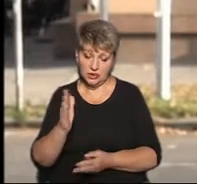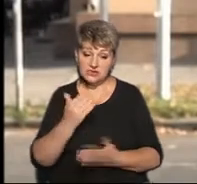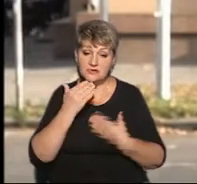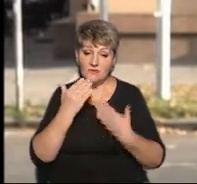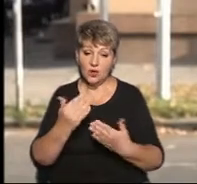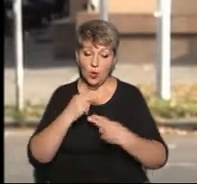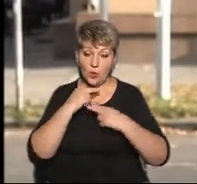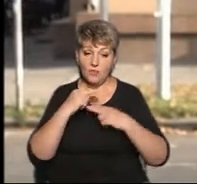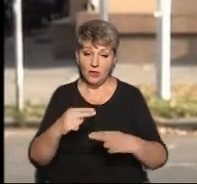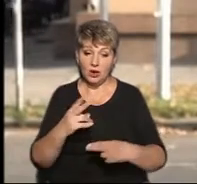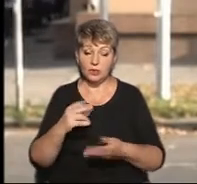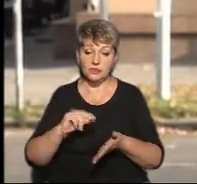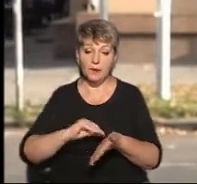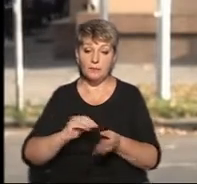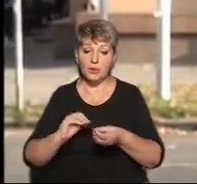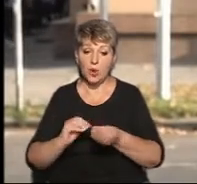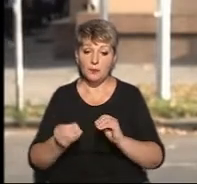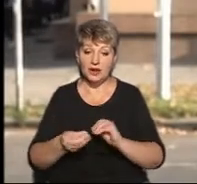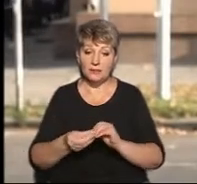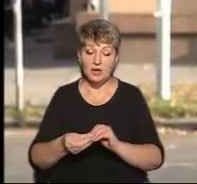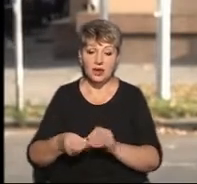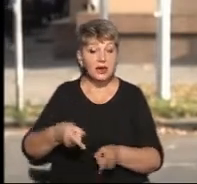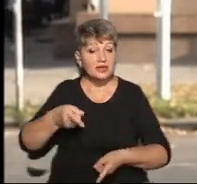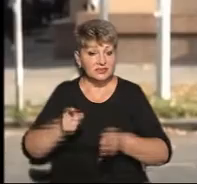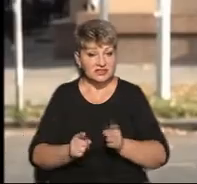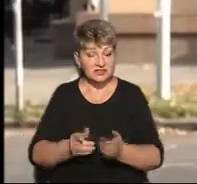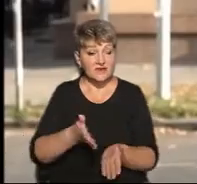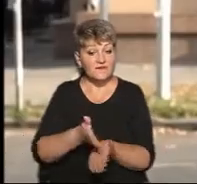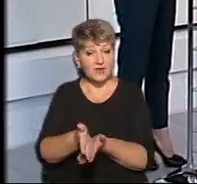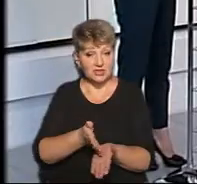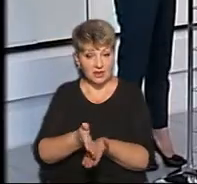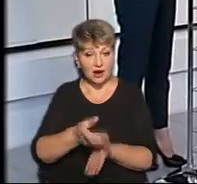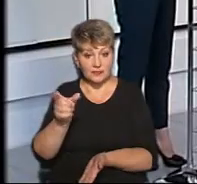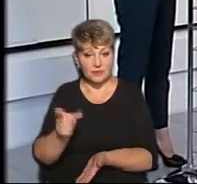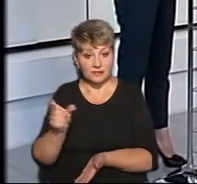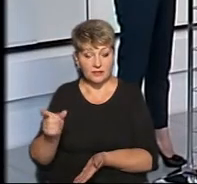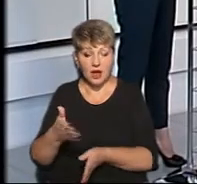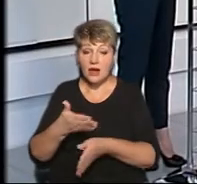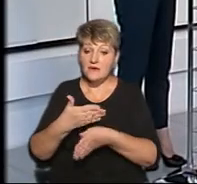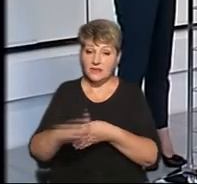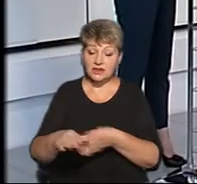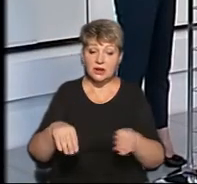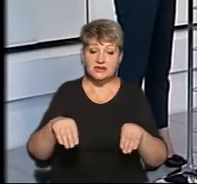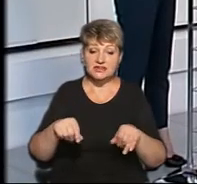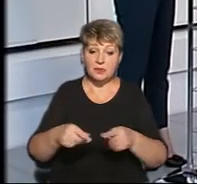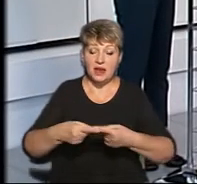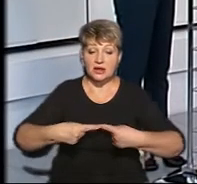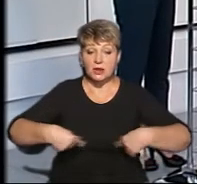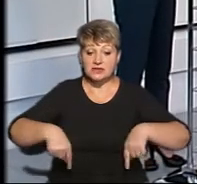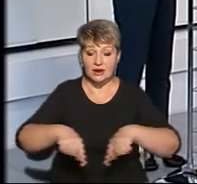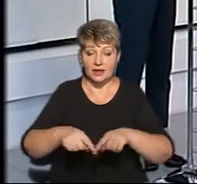звертати увагу на проблеми дійсно ветеранів, виділяти їм земельні